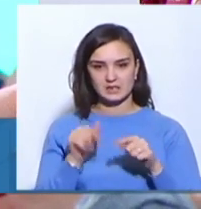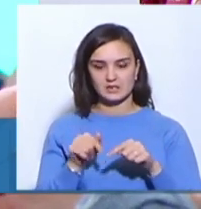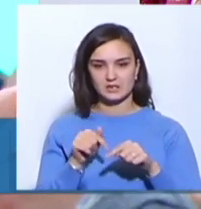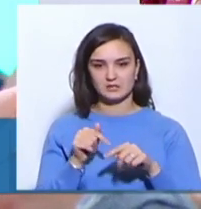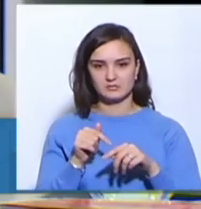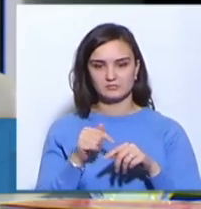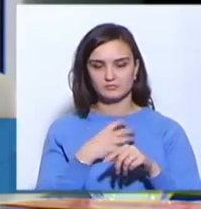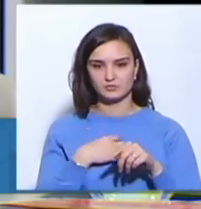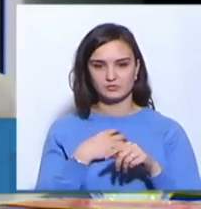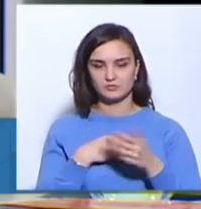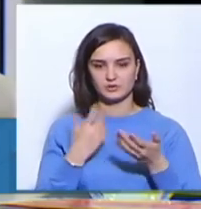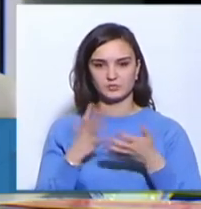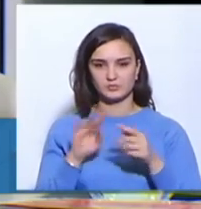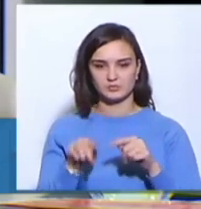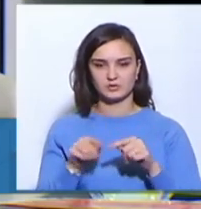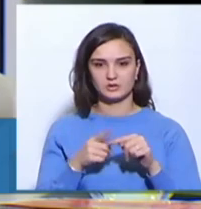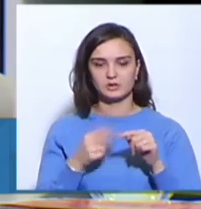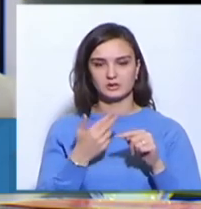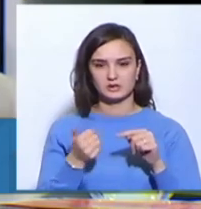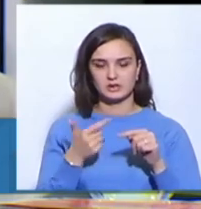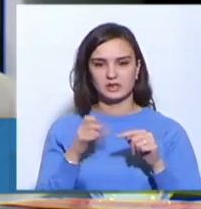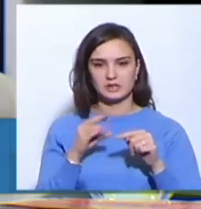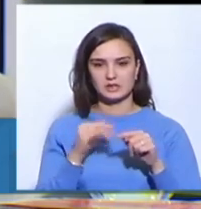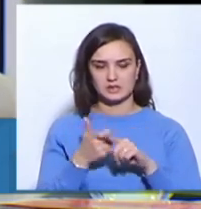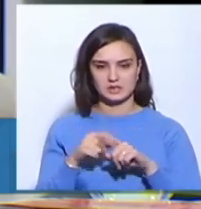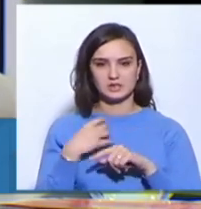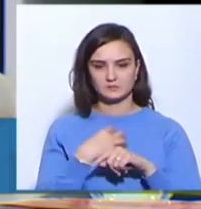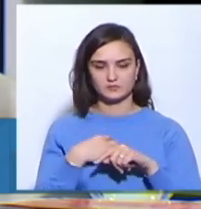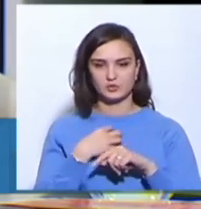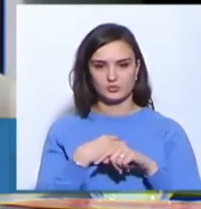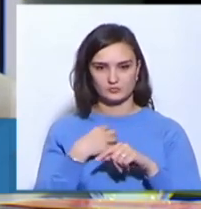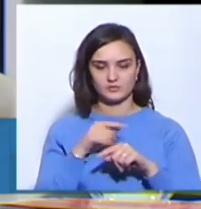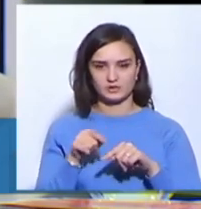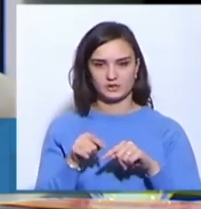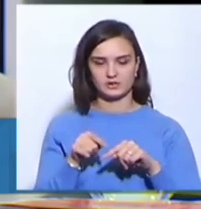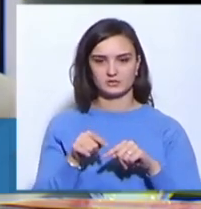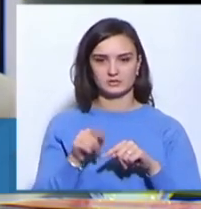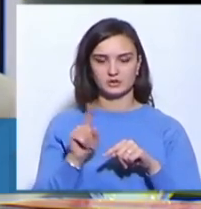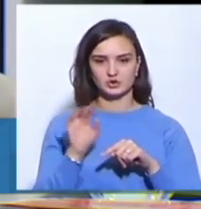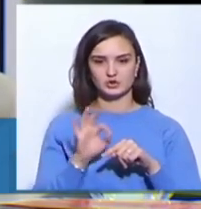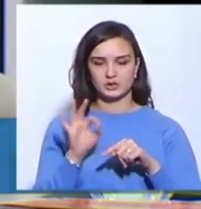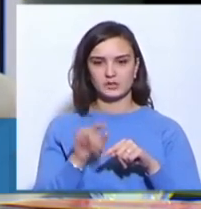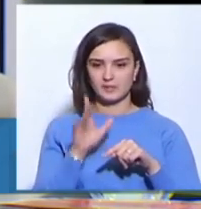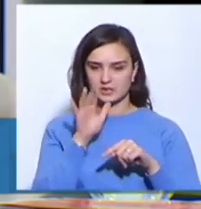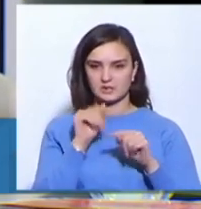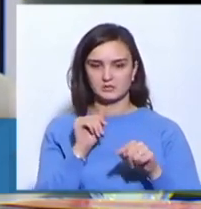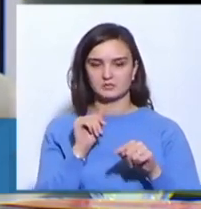არა გარკვეულ როლს? დიახ, რა თქმა უნდა, გენეტიკა ძალიან მნიშვნელოვან როლს ასრულებს. რაც შეეხება